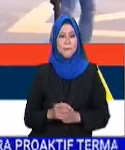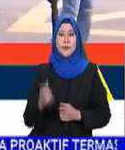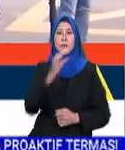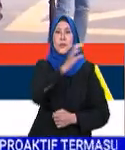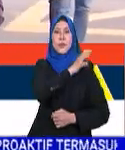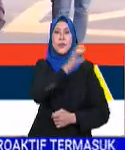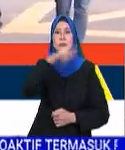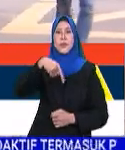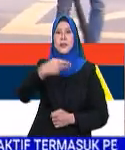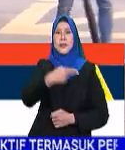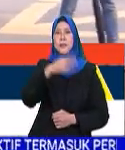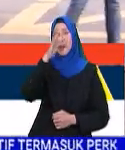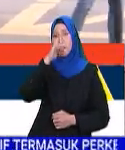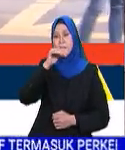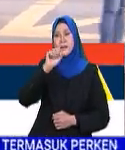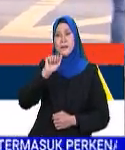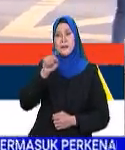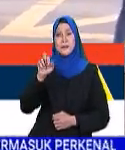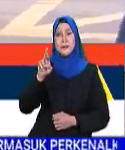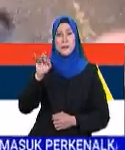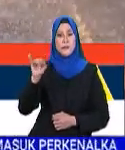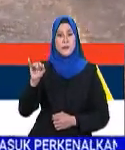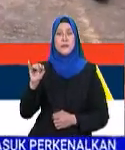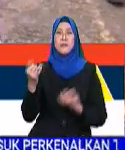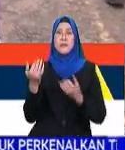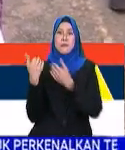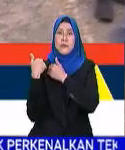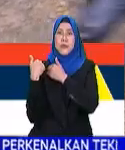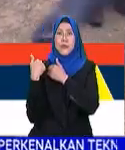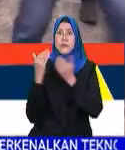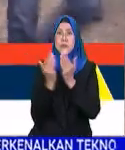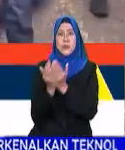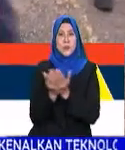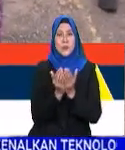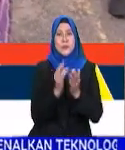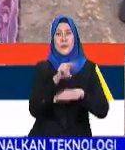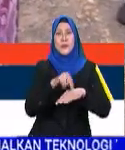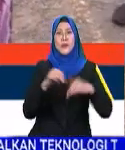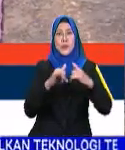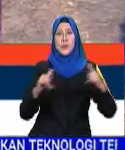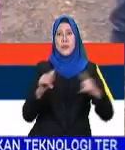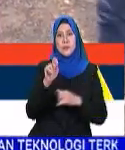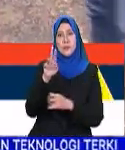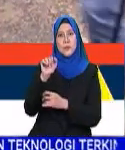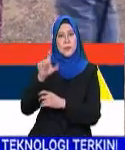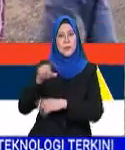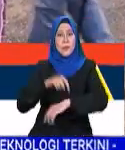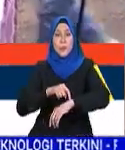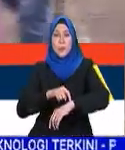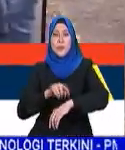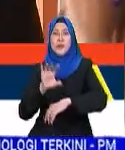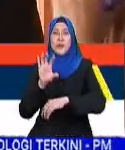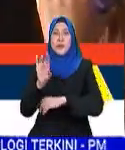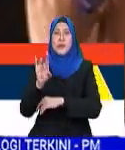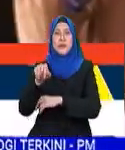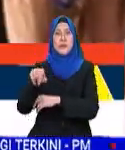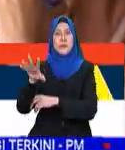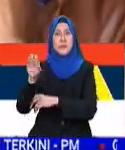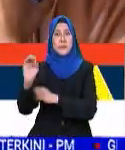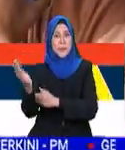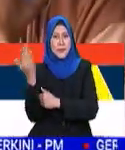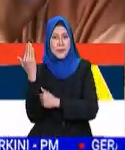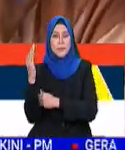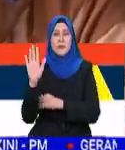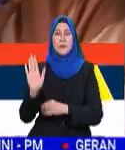Pengerusi PH Melaka Adli Zahari menunaikan tanggungjawab di Sekolah Kebangsaan Durian Tunggal pada pukul 8.05 minit pagi. Beliau